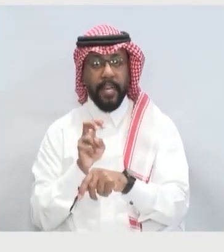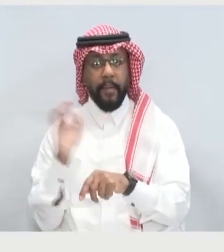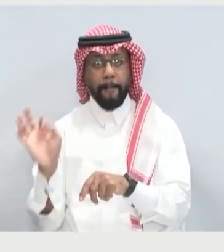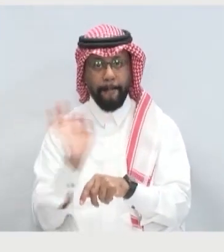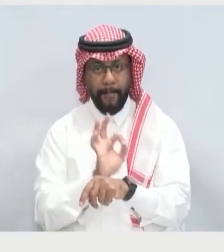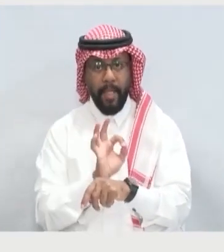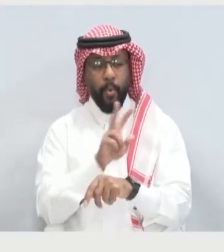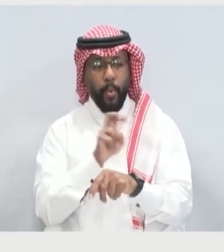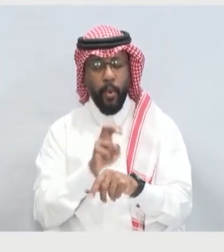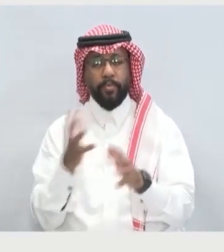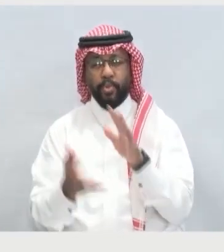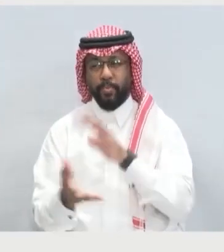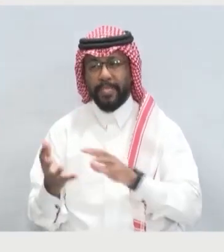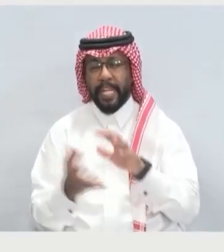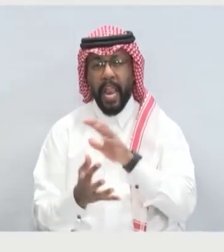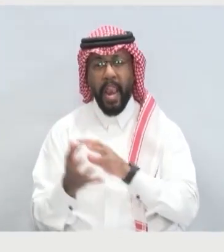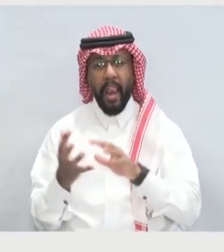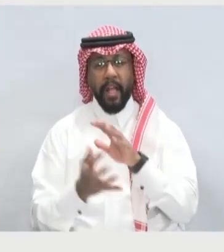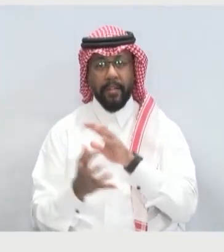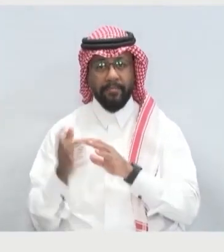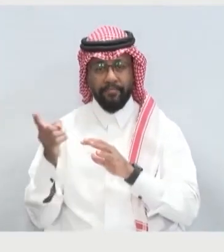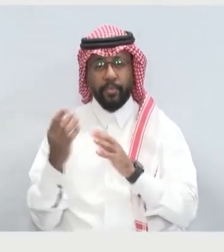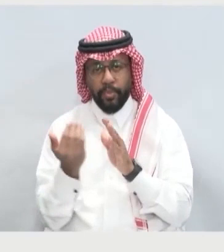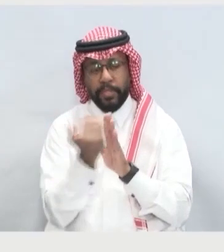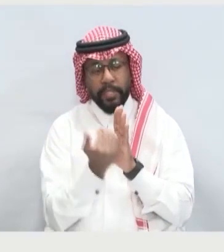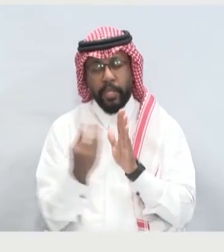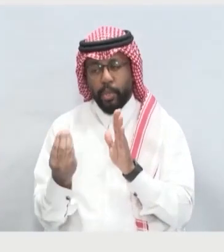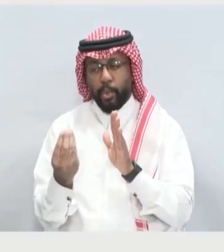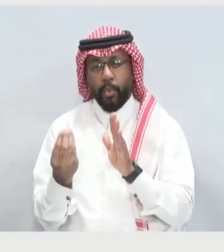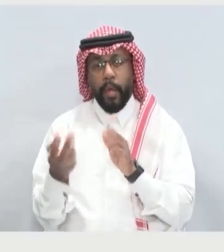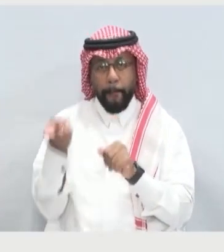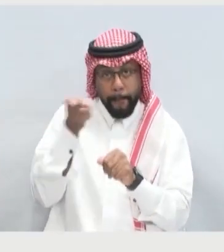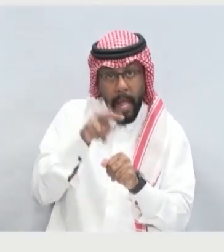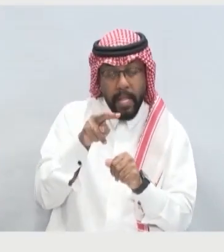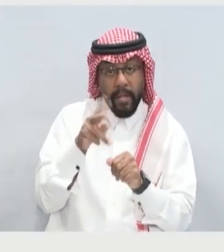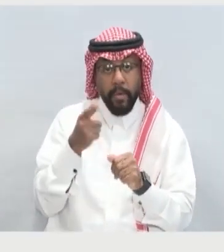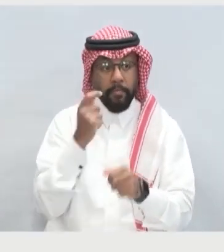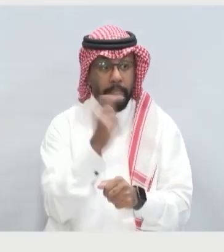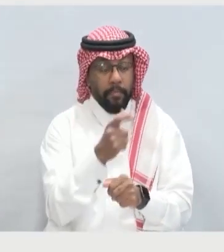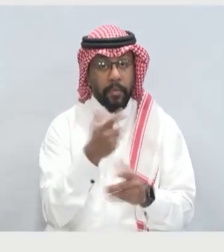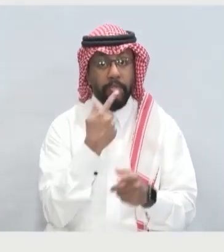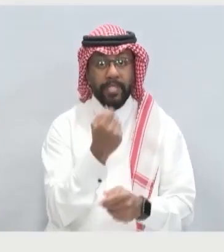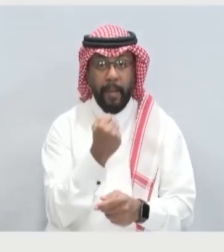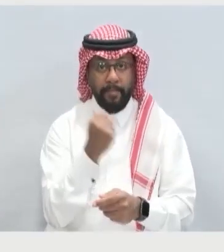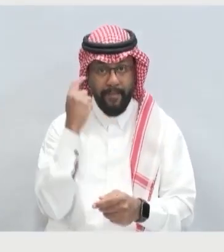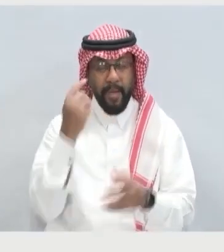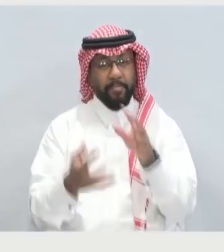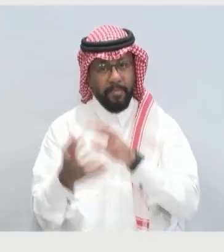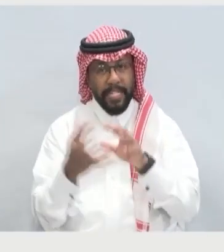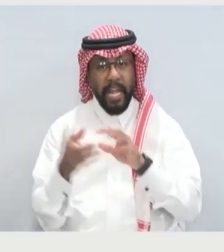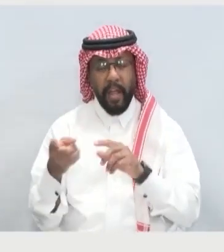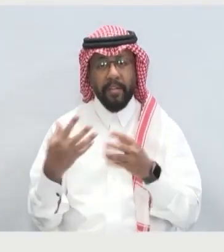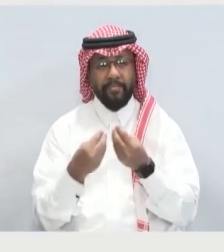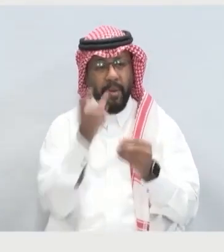نظير مشاكل فيها وبالتالي هذا ما يسمى مشكوك في تحصيلها اذا قد نفقد سدادها نظير مشاكل قد تكون